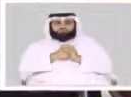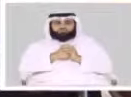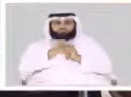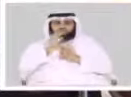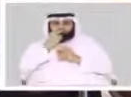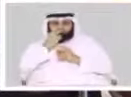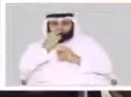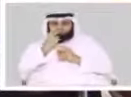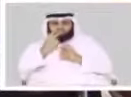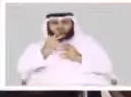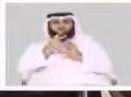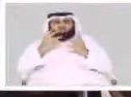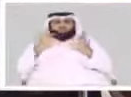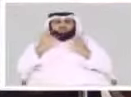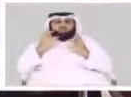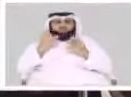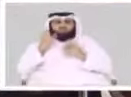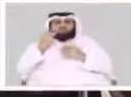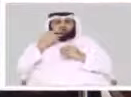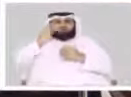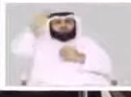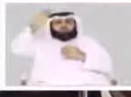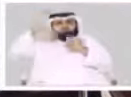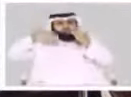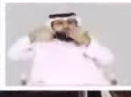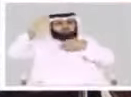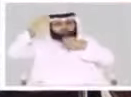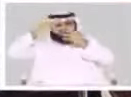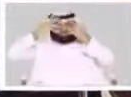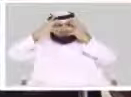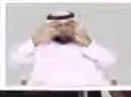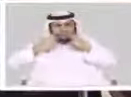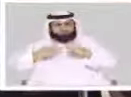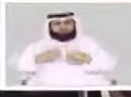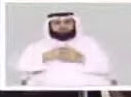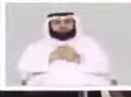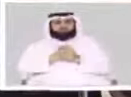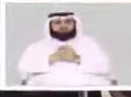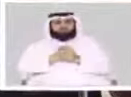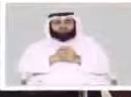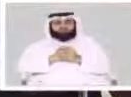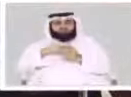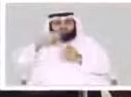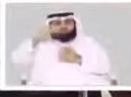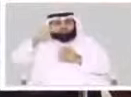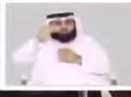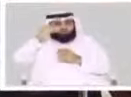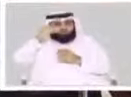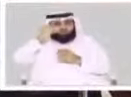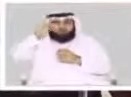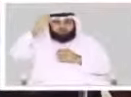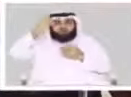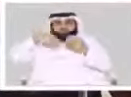بالنظر إلى كثرة النعم التي أنعمها الله عز وجل على هذا العبد، واذكروا نعمة الله عليكم.